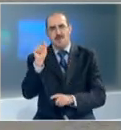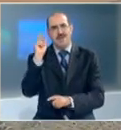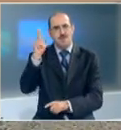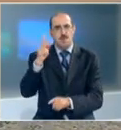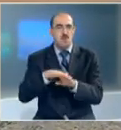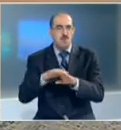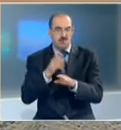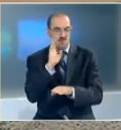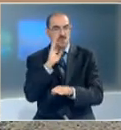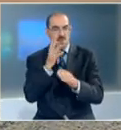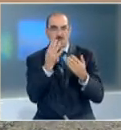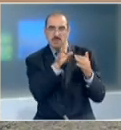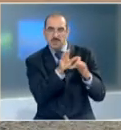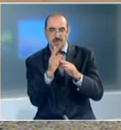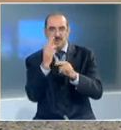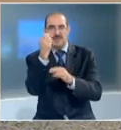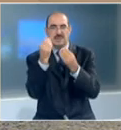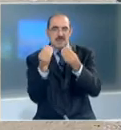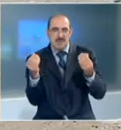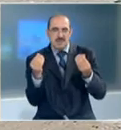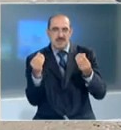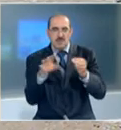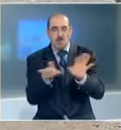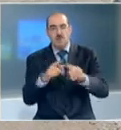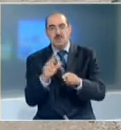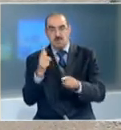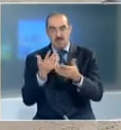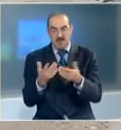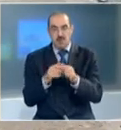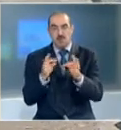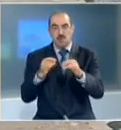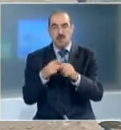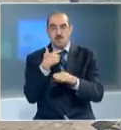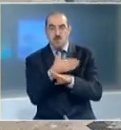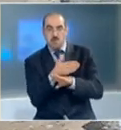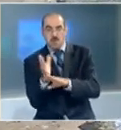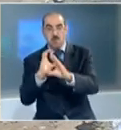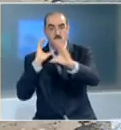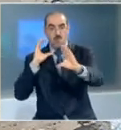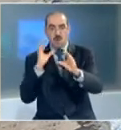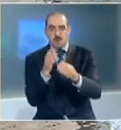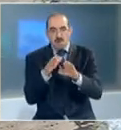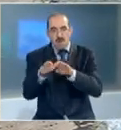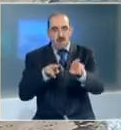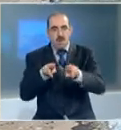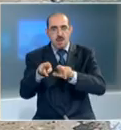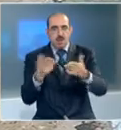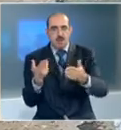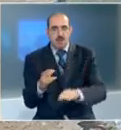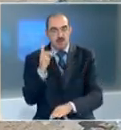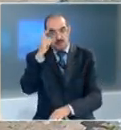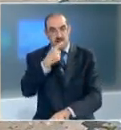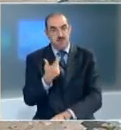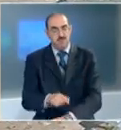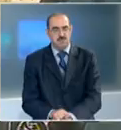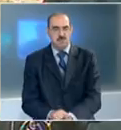للمخاطر الناجمة عن زحف الرمال، ما يؤدي في فترات كثيرة إلى مرور المركبات بالتناوب. تم تصدير